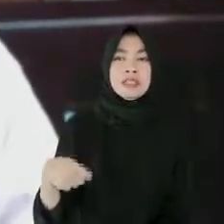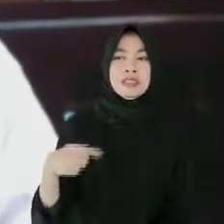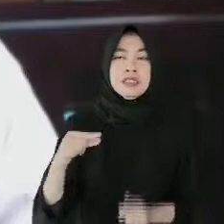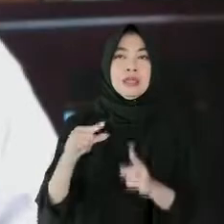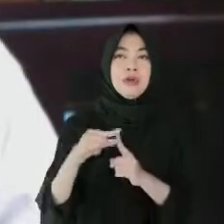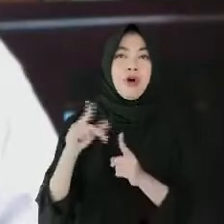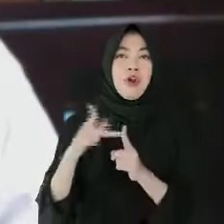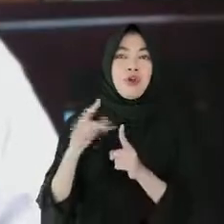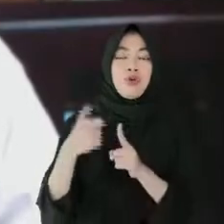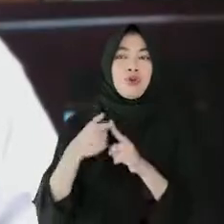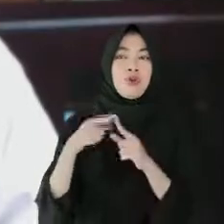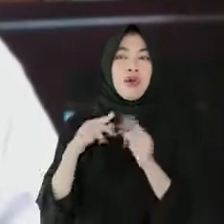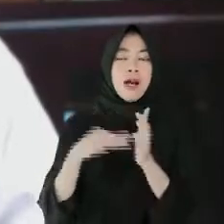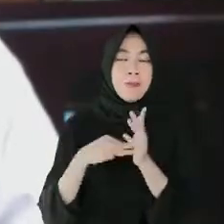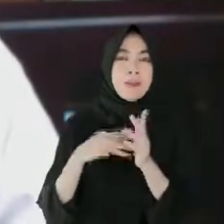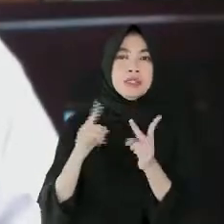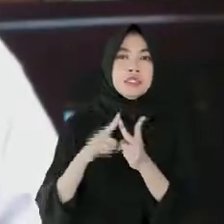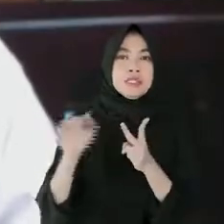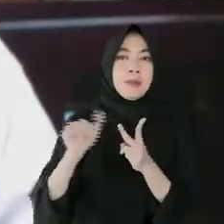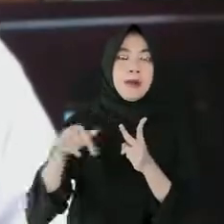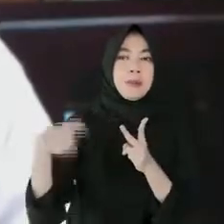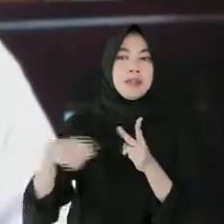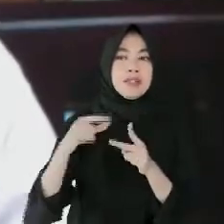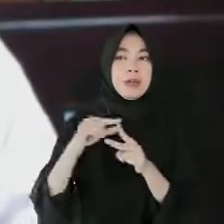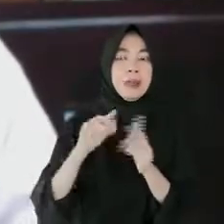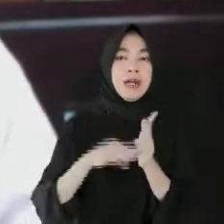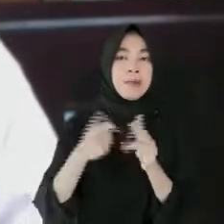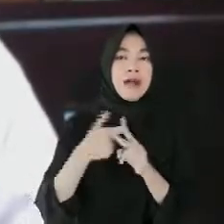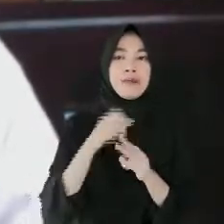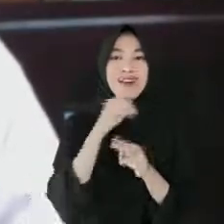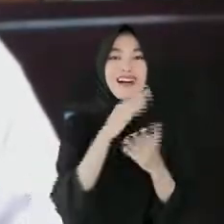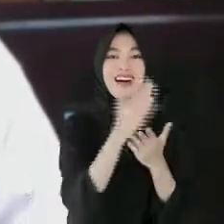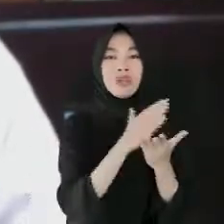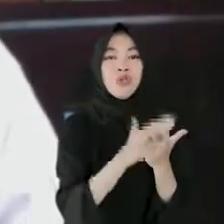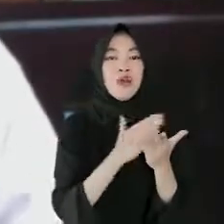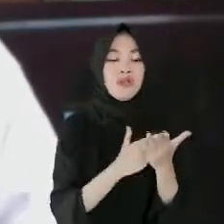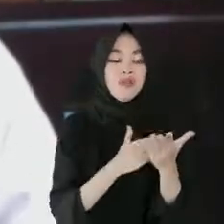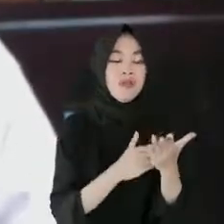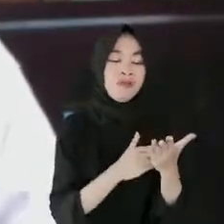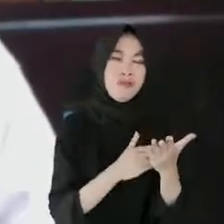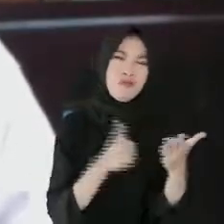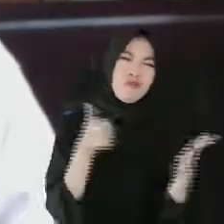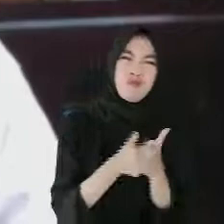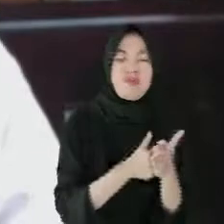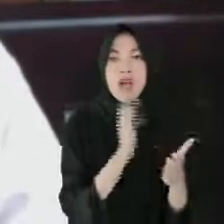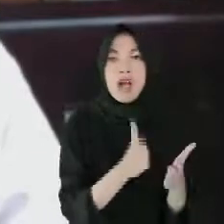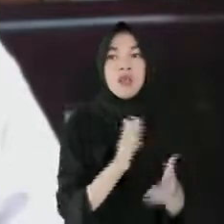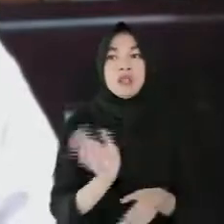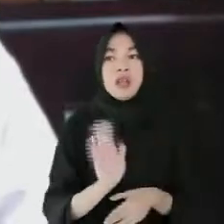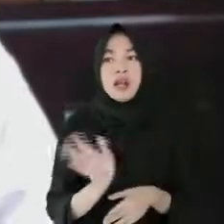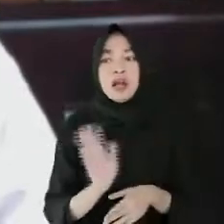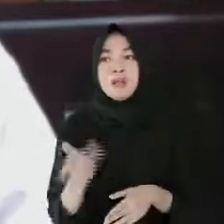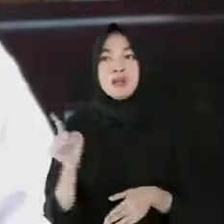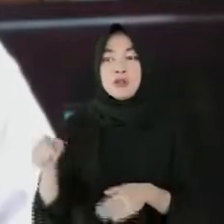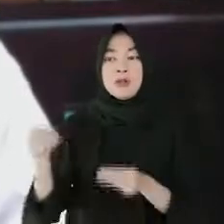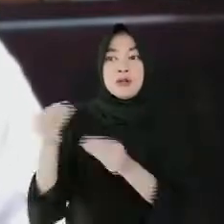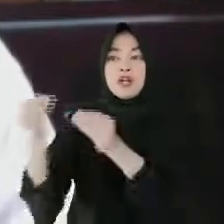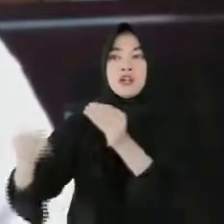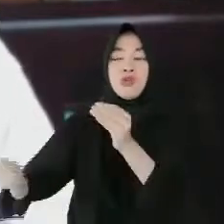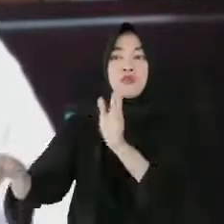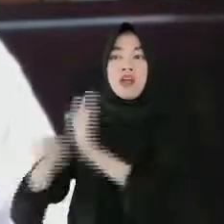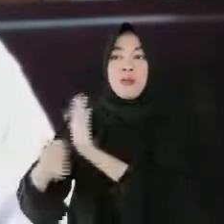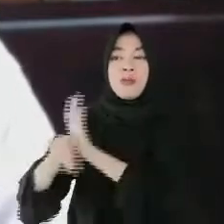Menko PMK mohon agar kita itu tidak kaku karena yang kita hadapi itu adalah saudara kita dari Papua